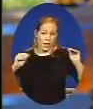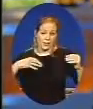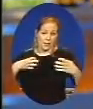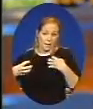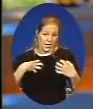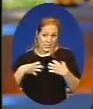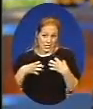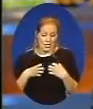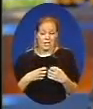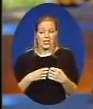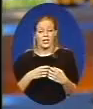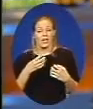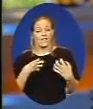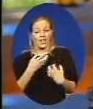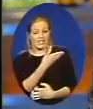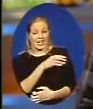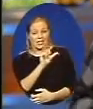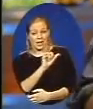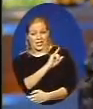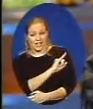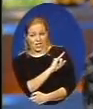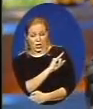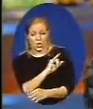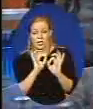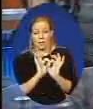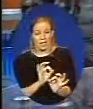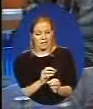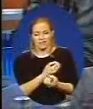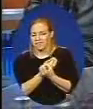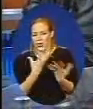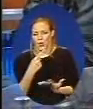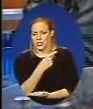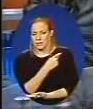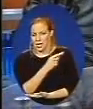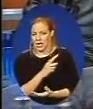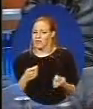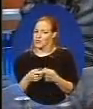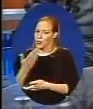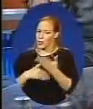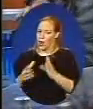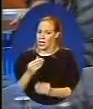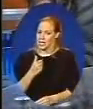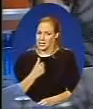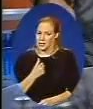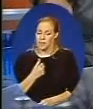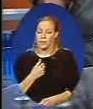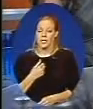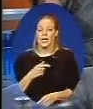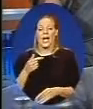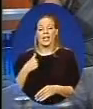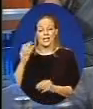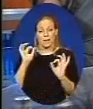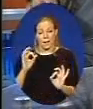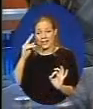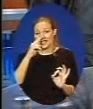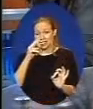המחזה והשחקנים אריה ויוסי באמת יוצאים מן הכלל שיתפו איתי פעולה, זה באמת